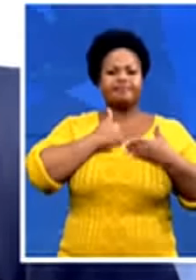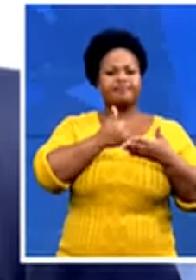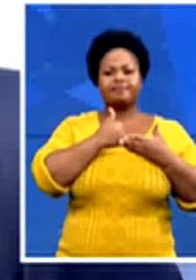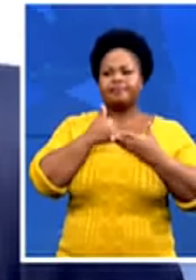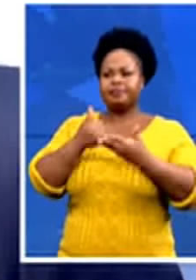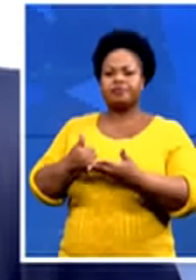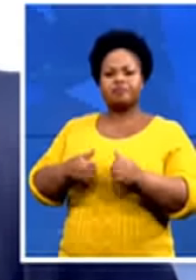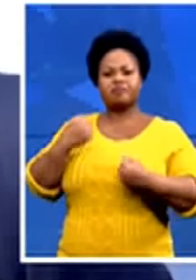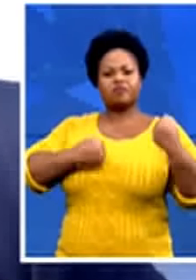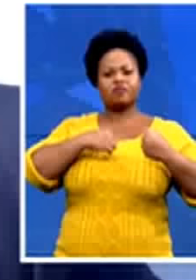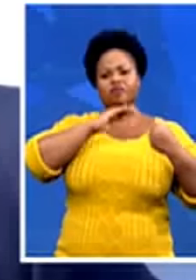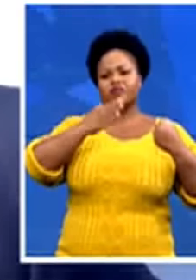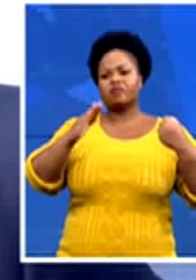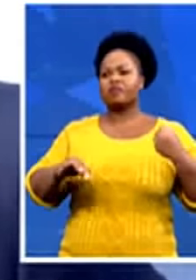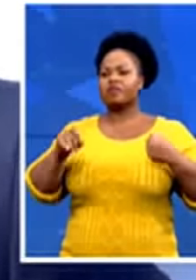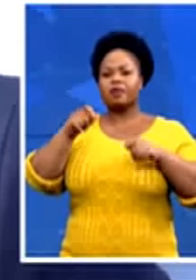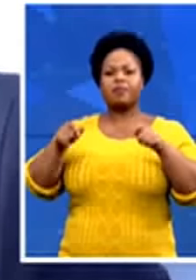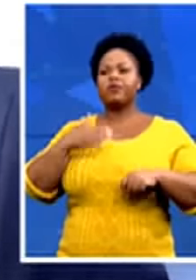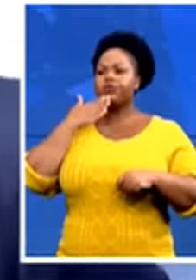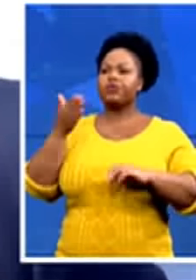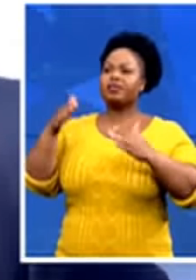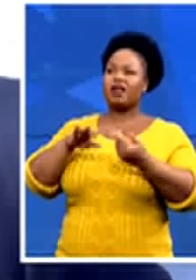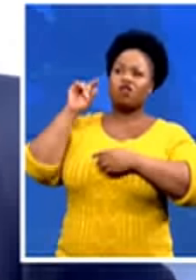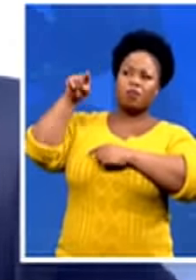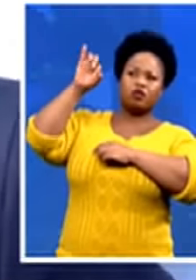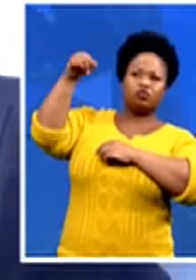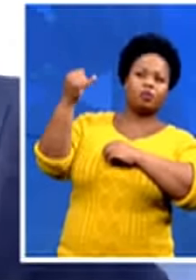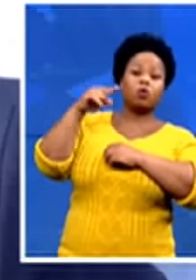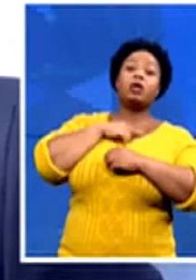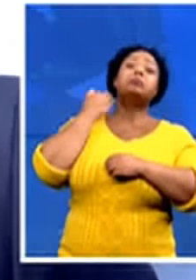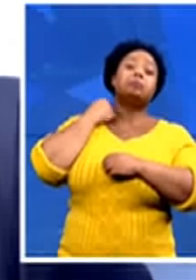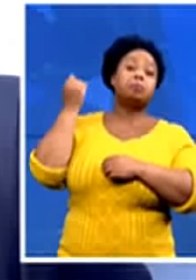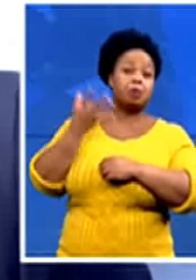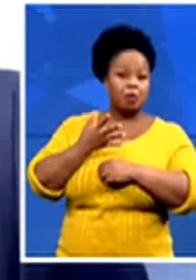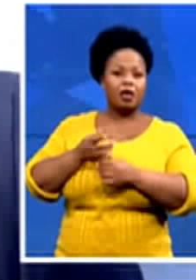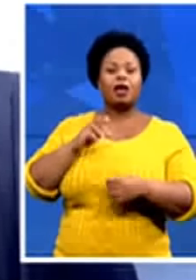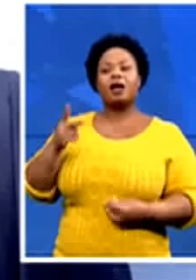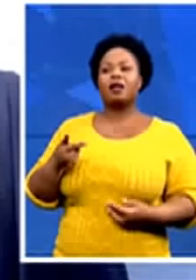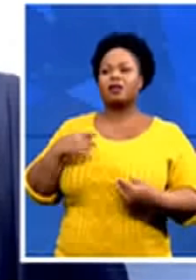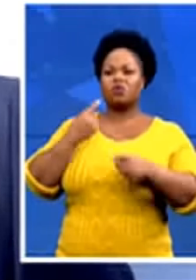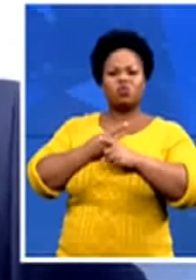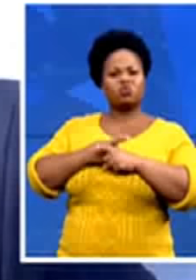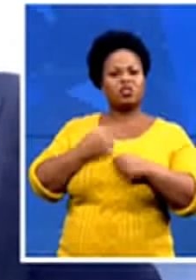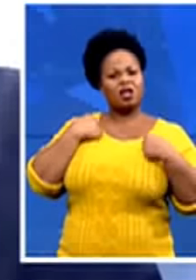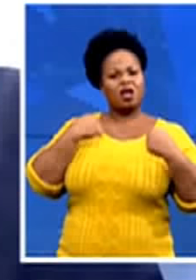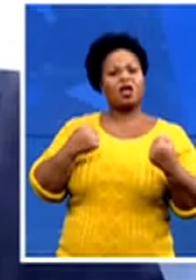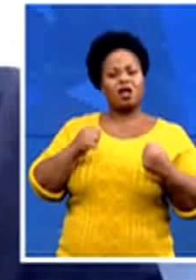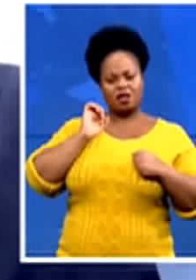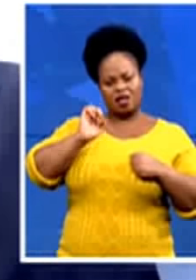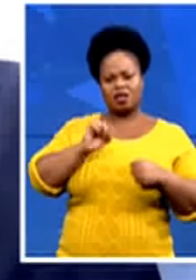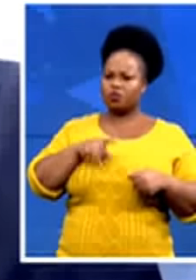abashonele kuguli ngoba kususa isidumbu leguli kuyabiza abanye bahamba vele beyofesa akhipha imonto yakhe upetrol wakhe sihambe silande lo muntu lowo